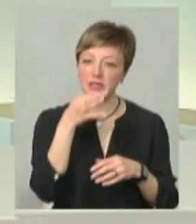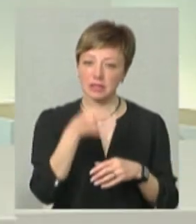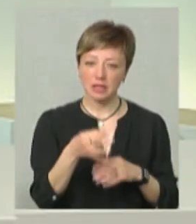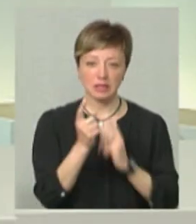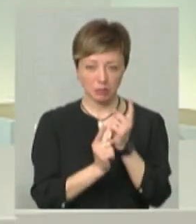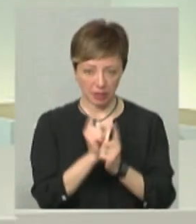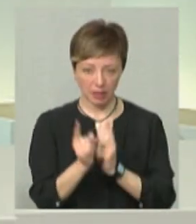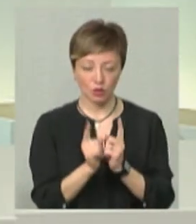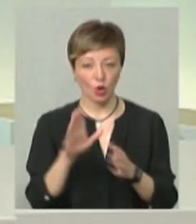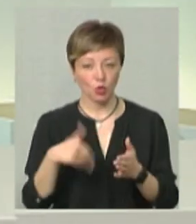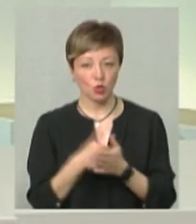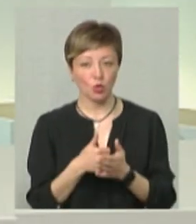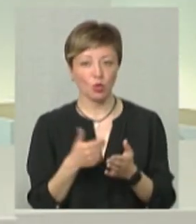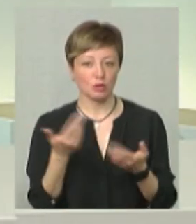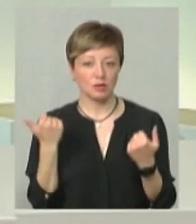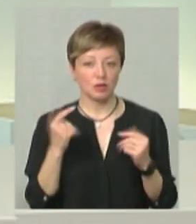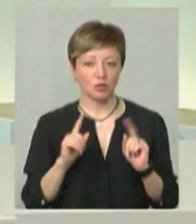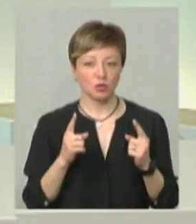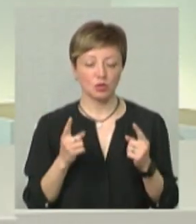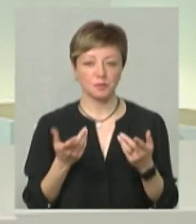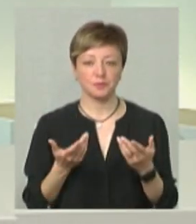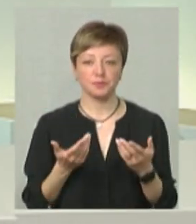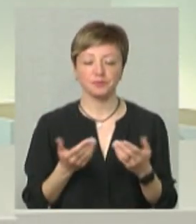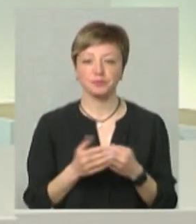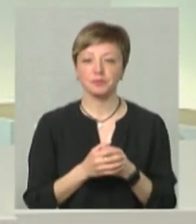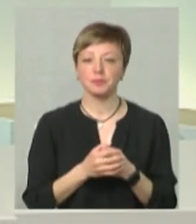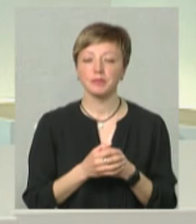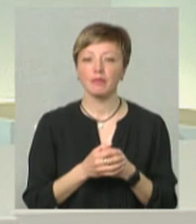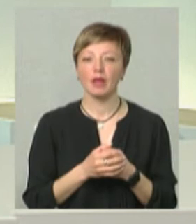вони змінилися, але до цього чомусь не дуже було багато. Ну, саме